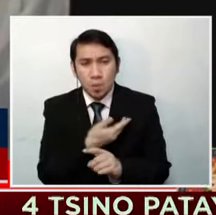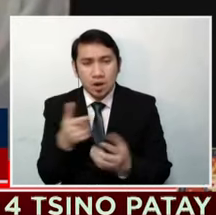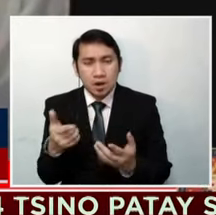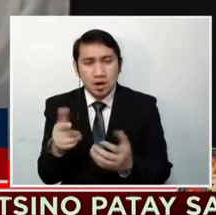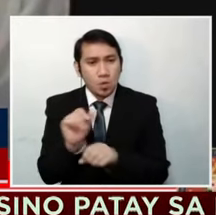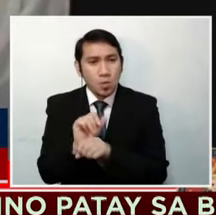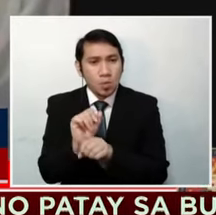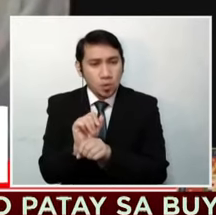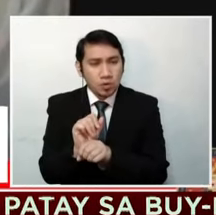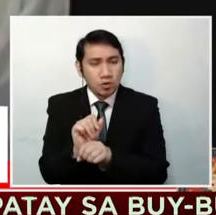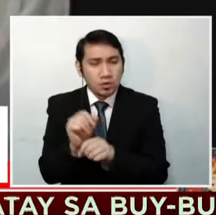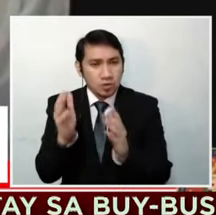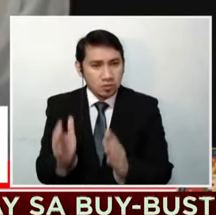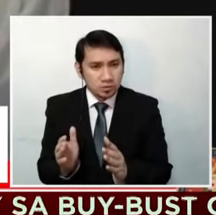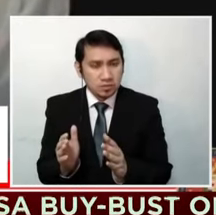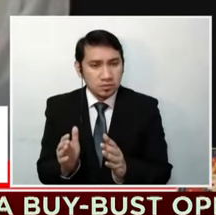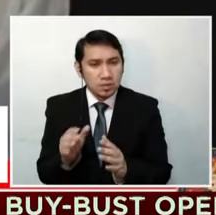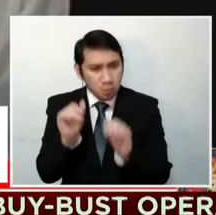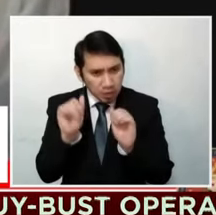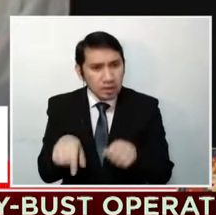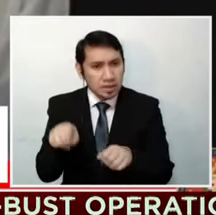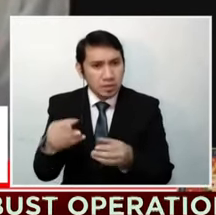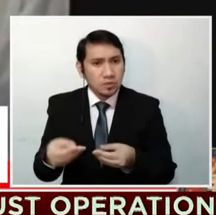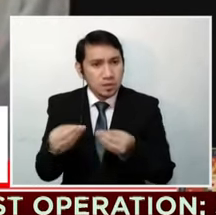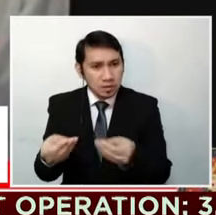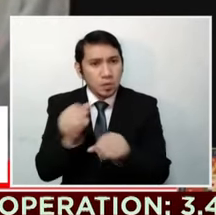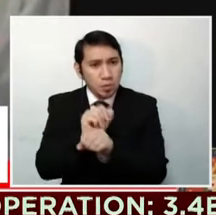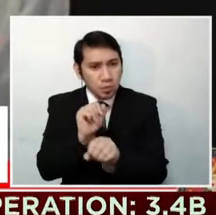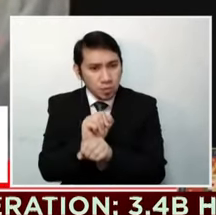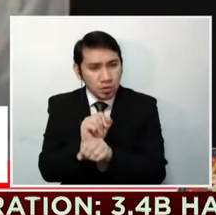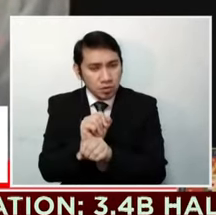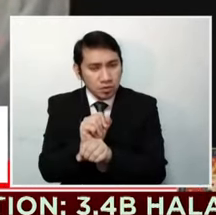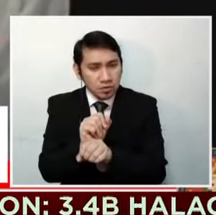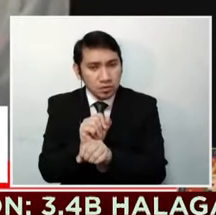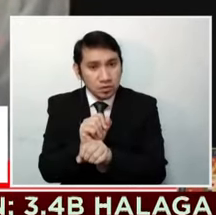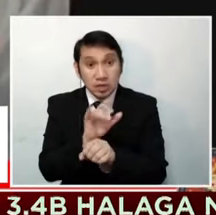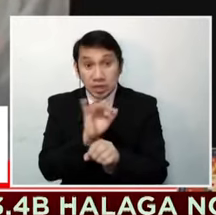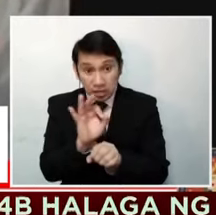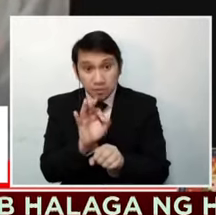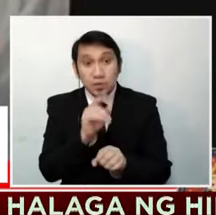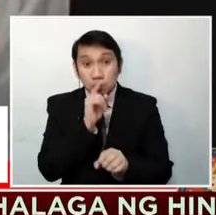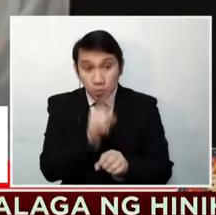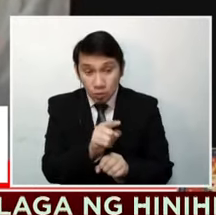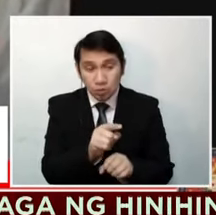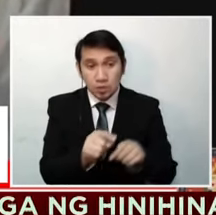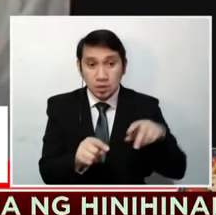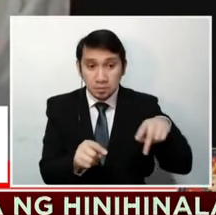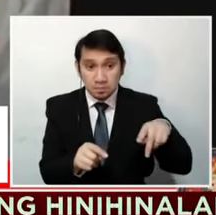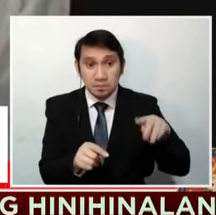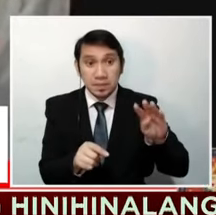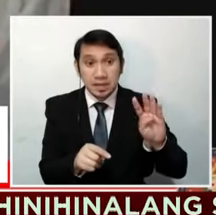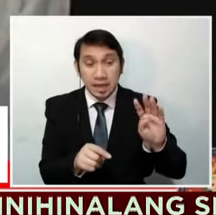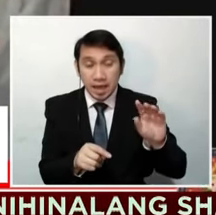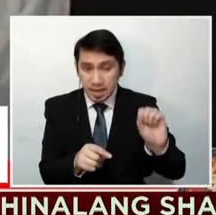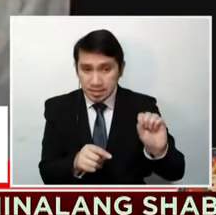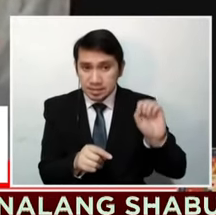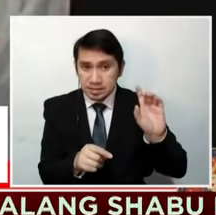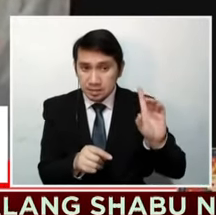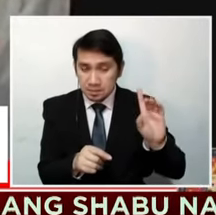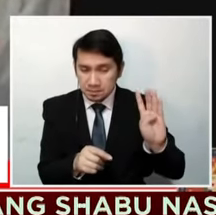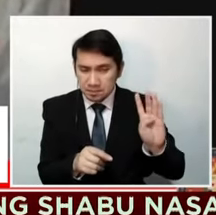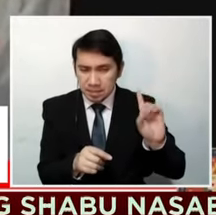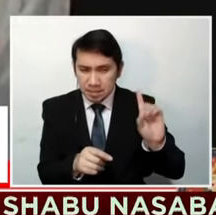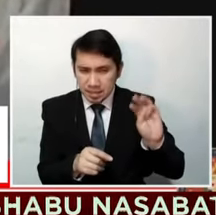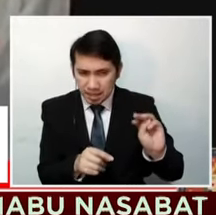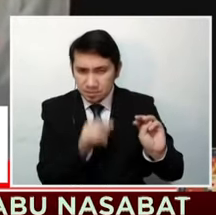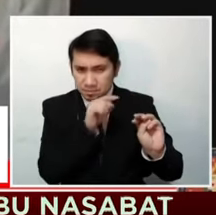na nalikha, nagawa dahil dito kung talagang nagkaroon ng puso ang ating PSDBM at ang ating pamahalaan